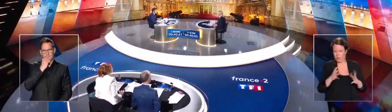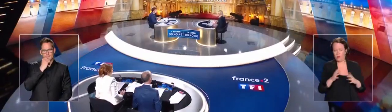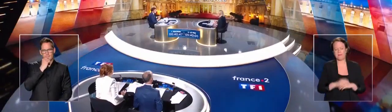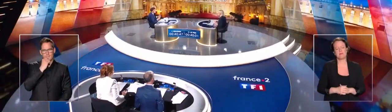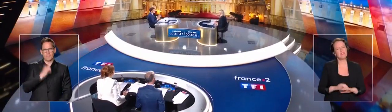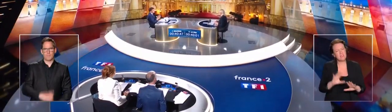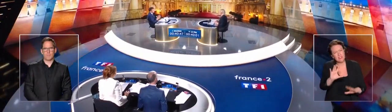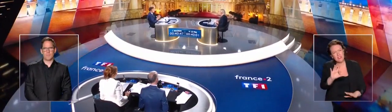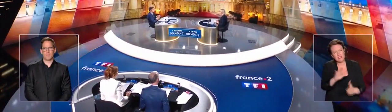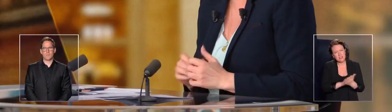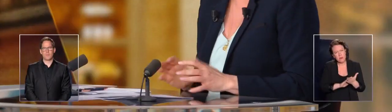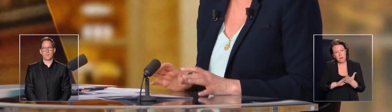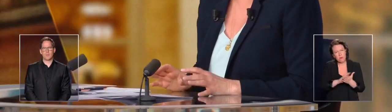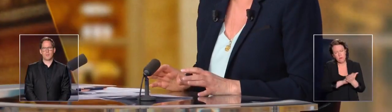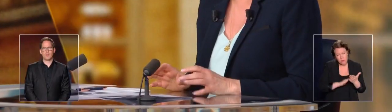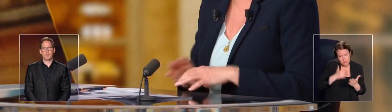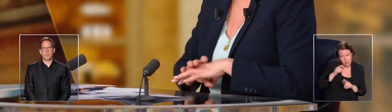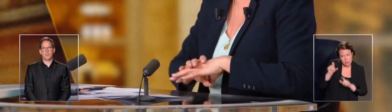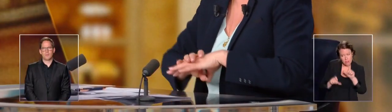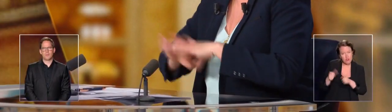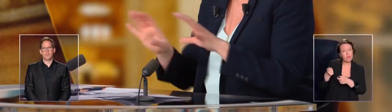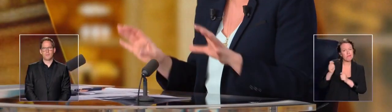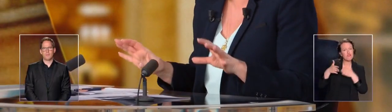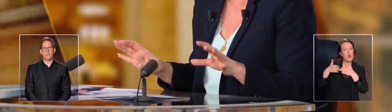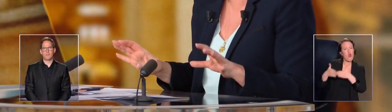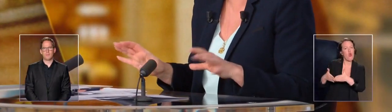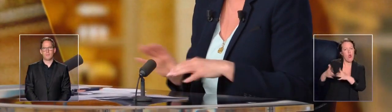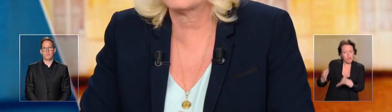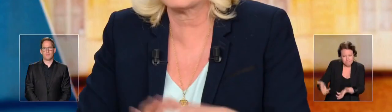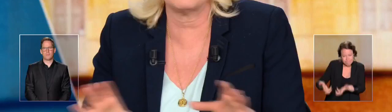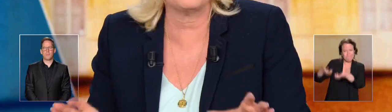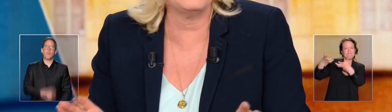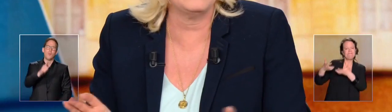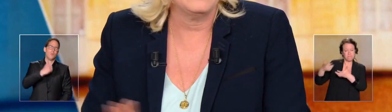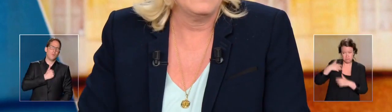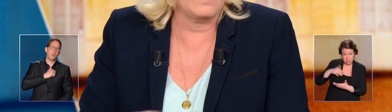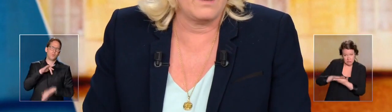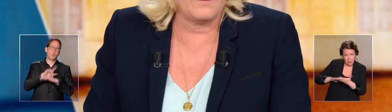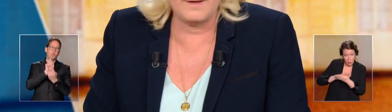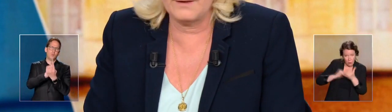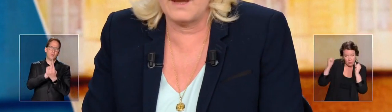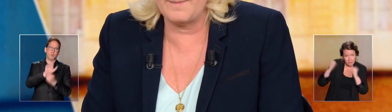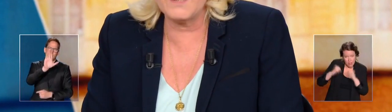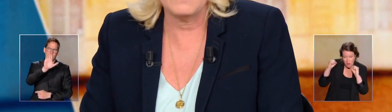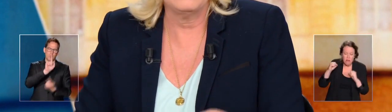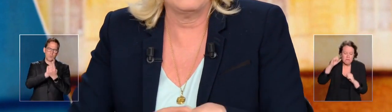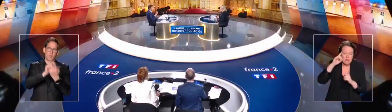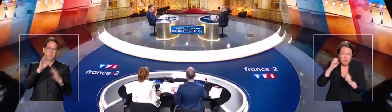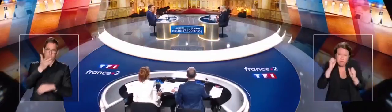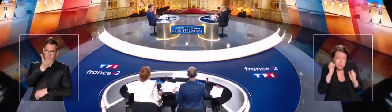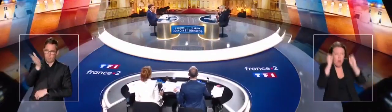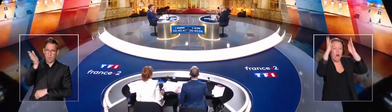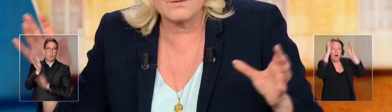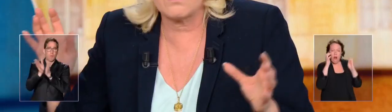quand j'entends parler concertation avec les pêcheurs moi je les ai tous rencontrés ils sont tous vents debout évidemment je vais faire ça ruine et de la pêche dans des leurs